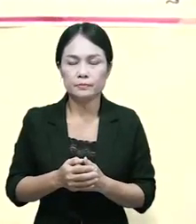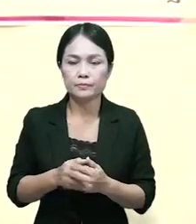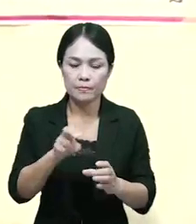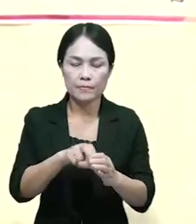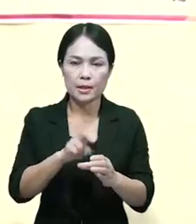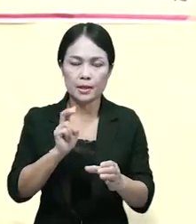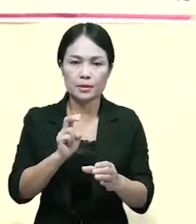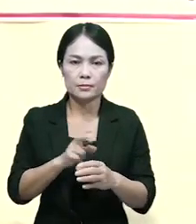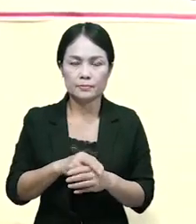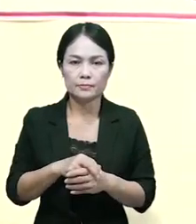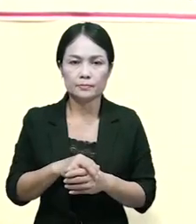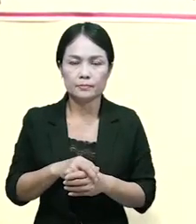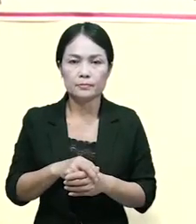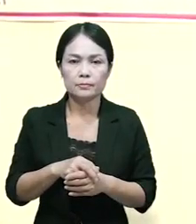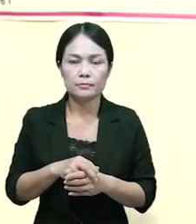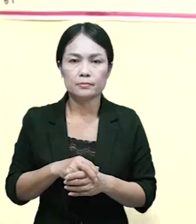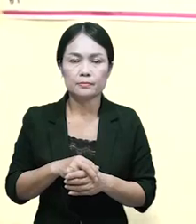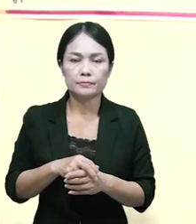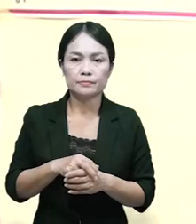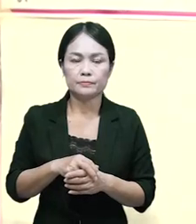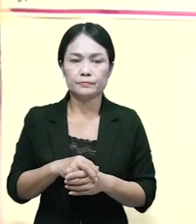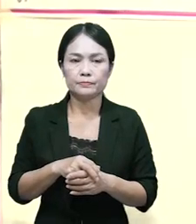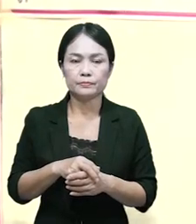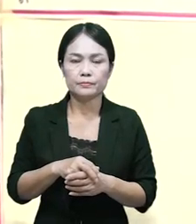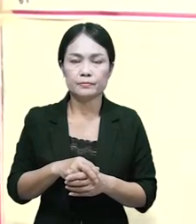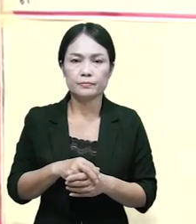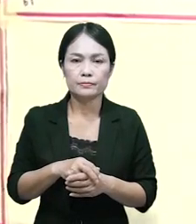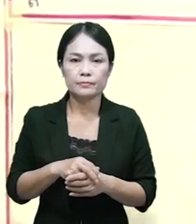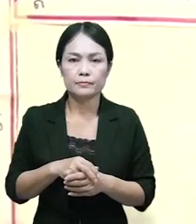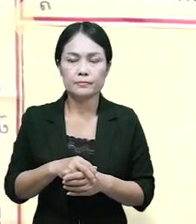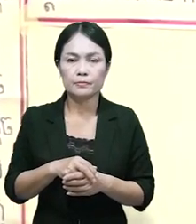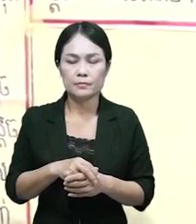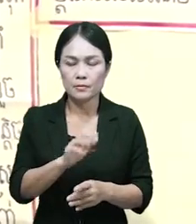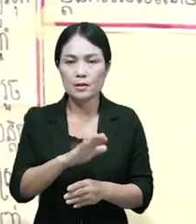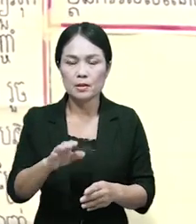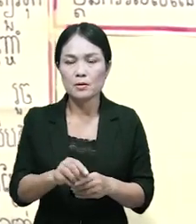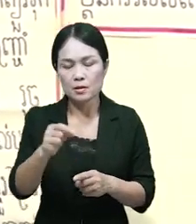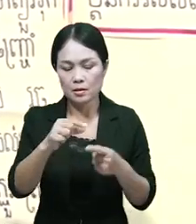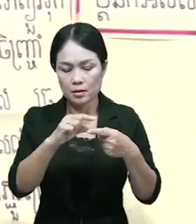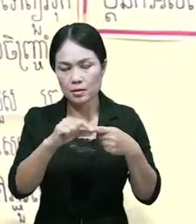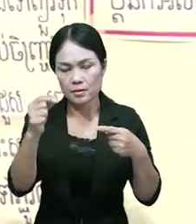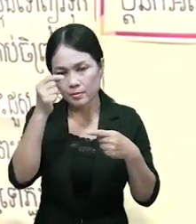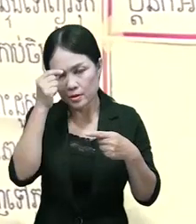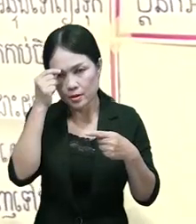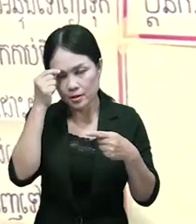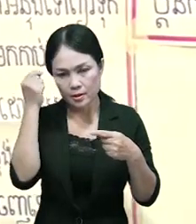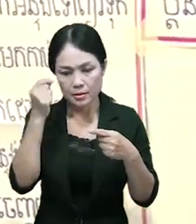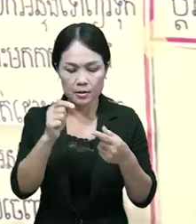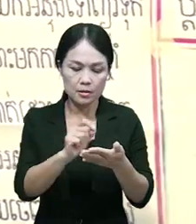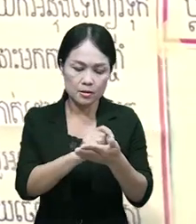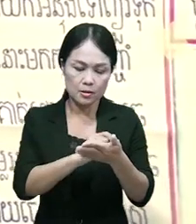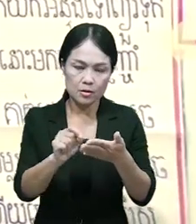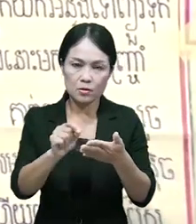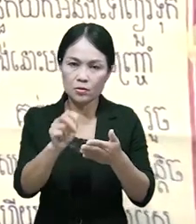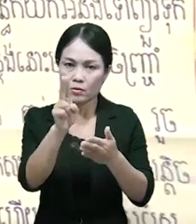ញ់កូនអាចយកខ្មៅដៃគូក្នុងអត្ថបទដូចបងអ្នកគ្រូក៏បានដែរ